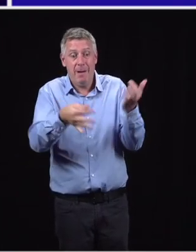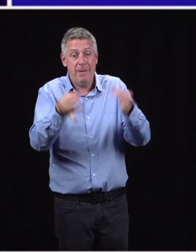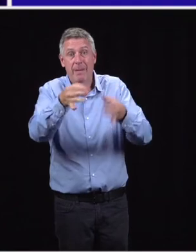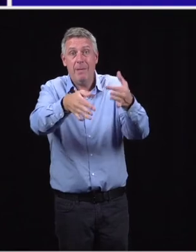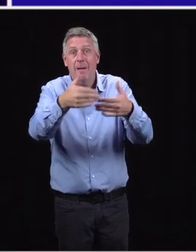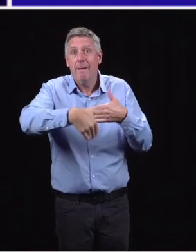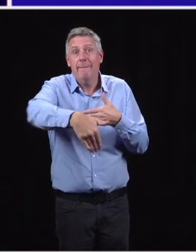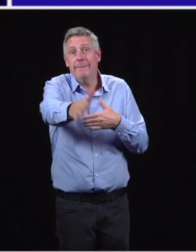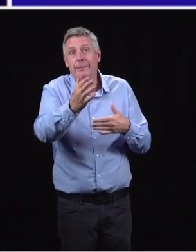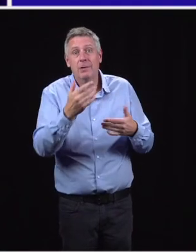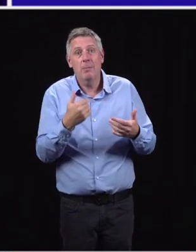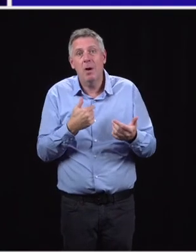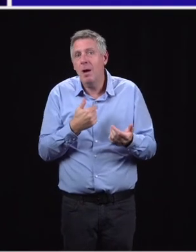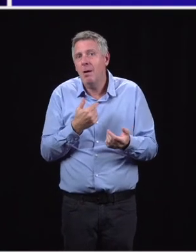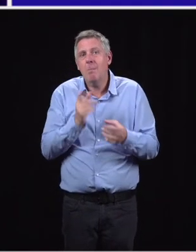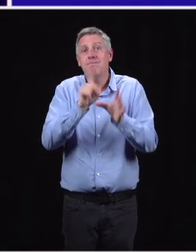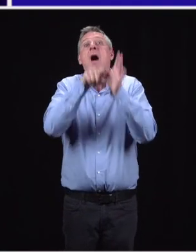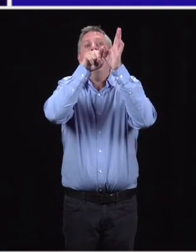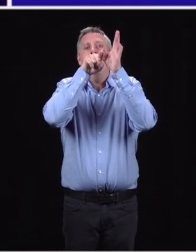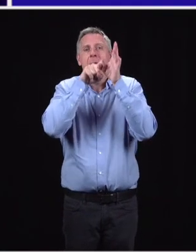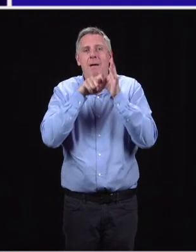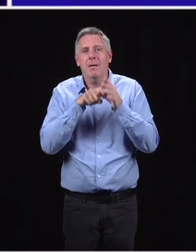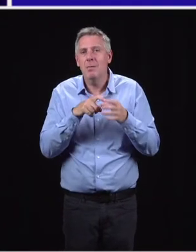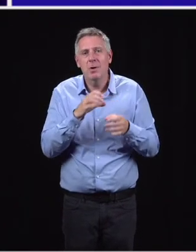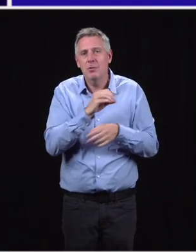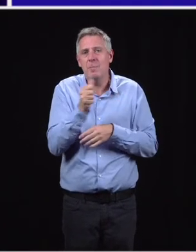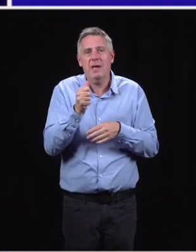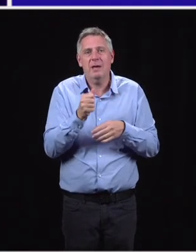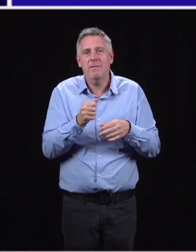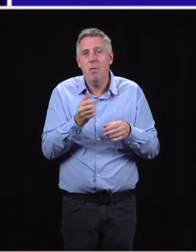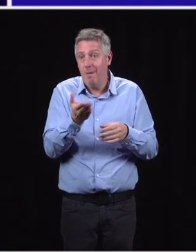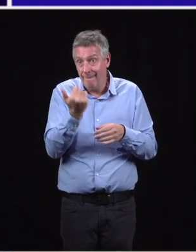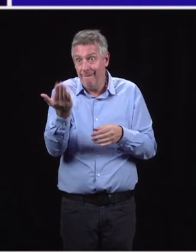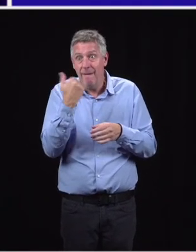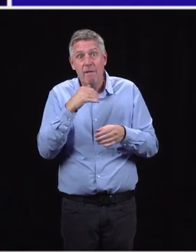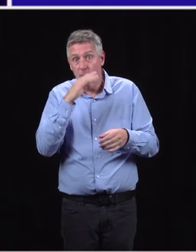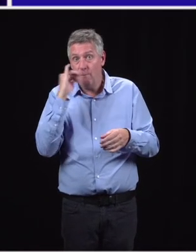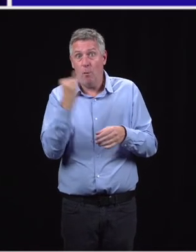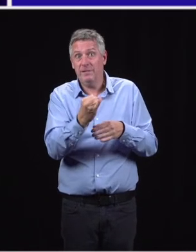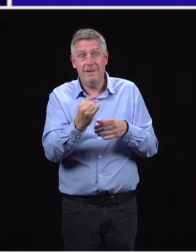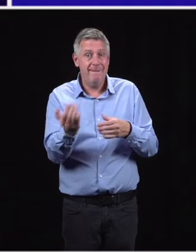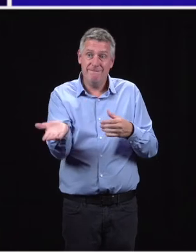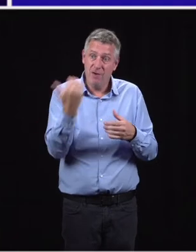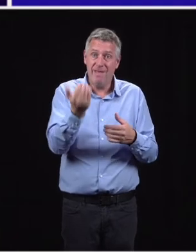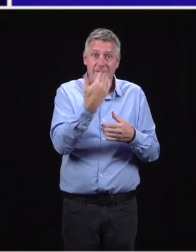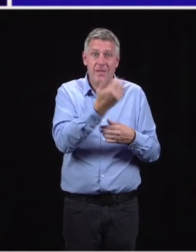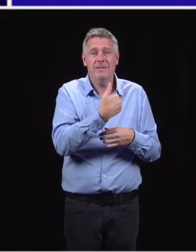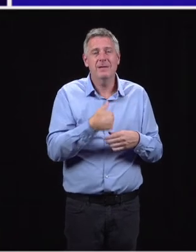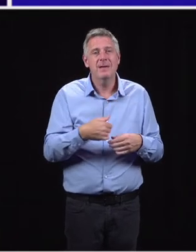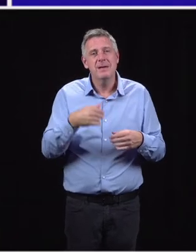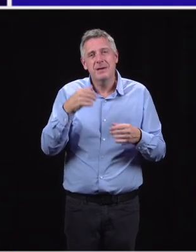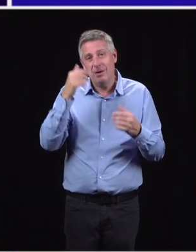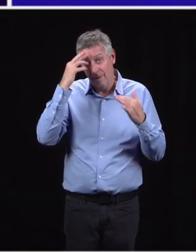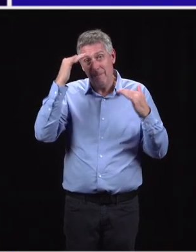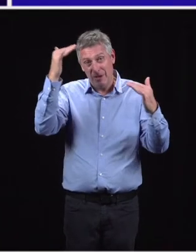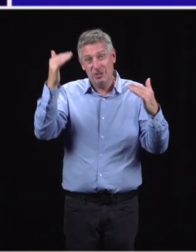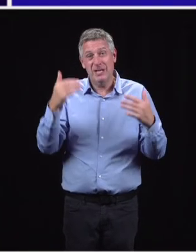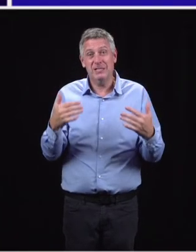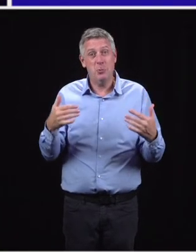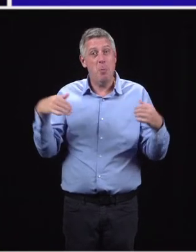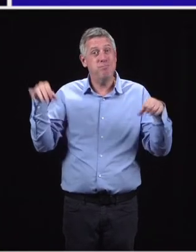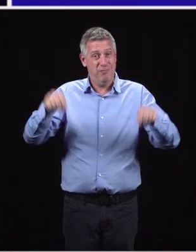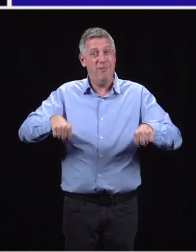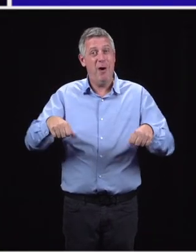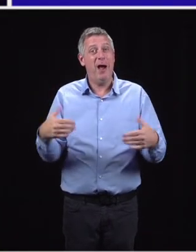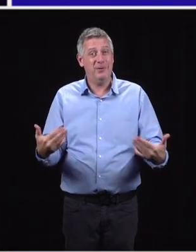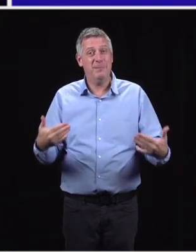je pense pas louper le coche en fait du numérique au contraire il faut foncer et oui l'imagination est au pouvoir en ce moment merci